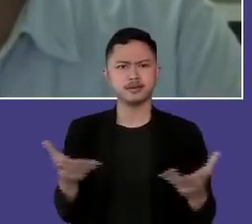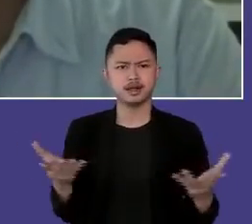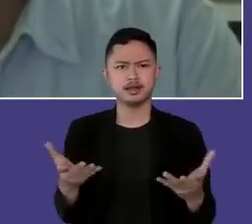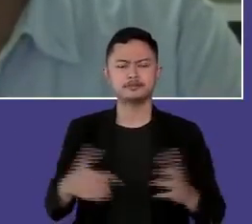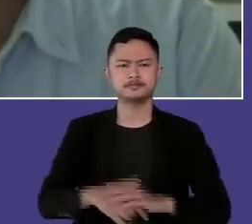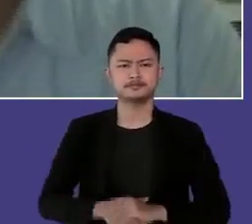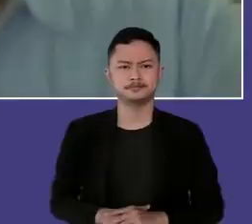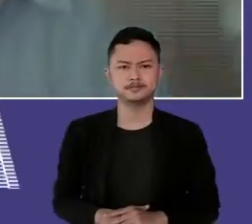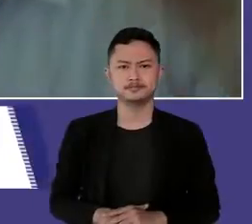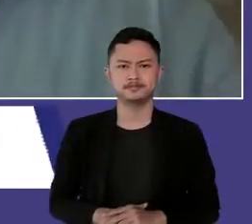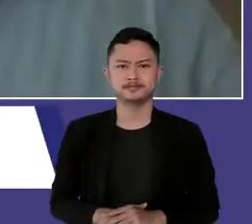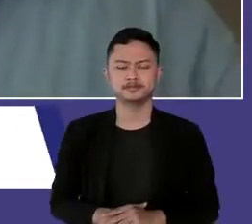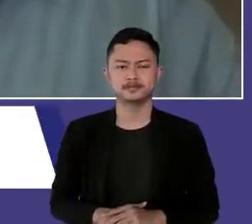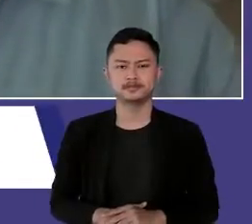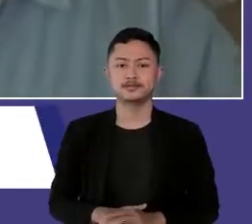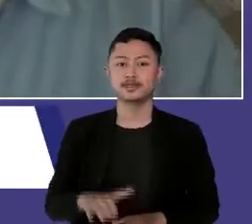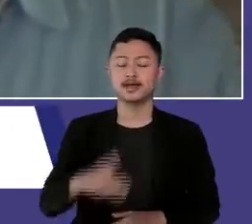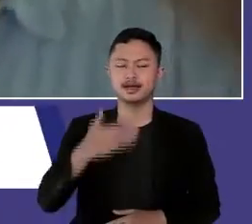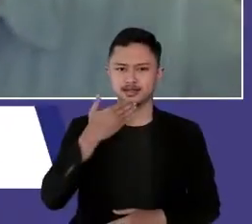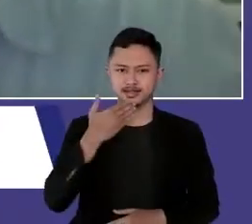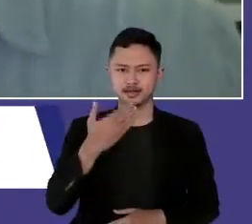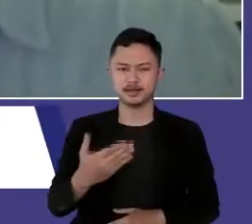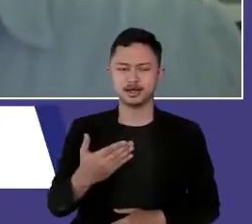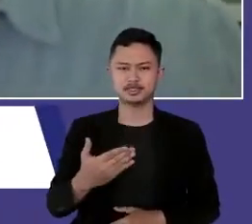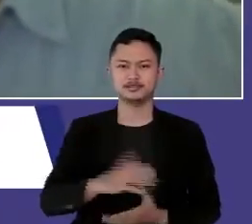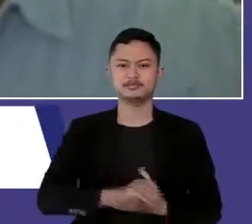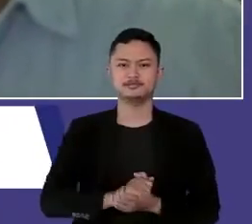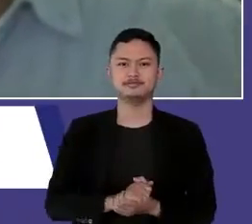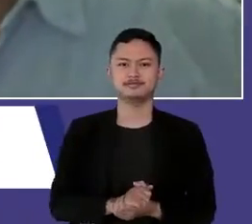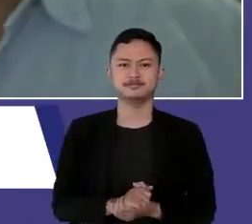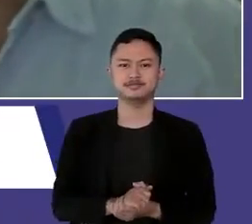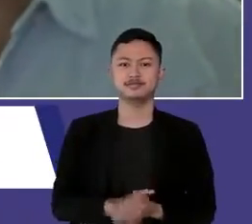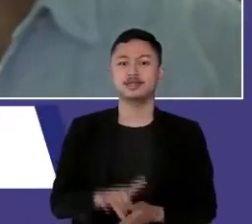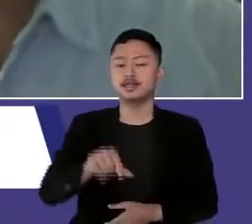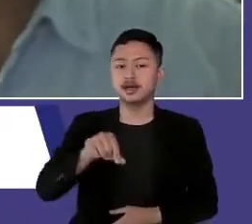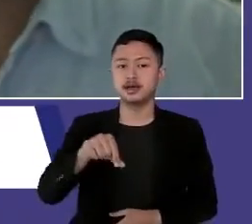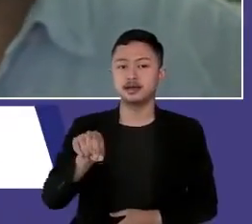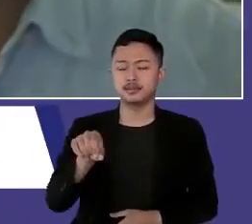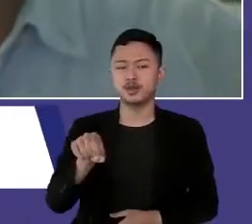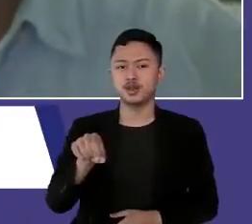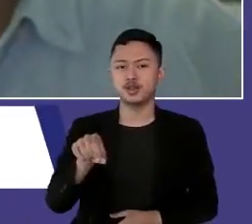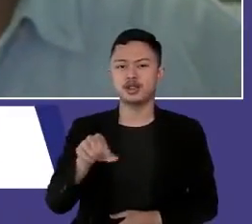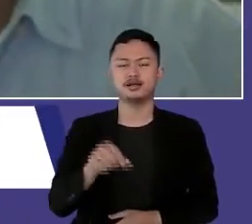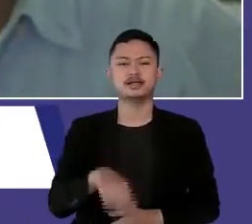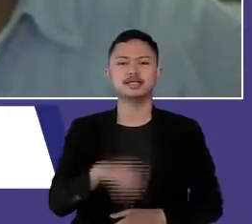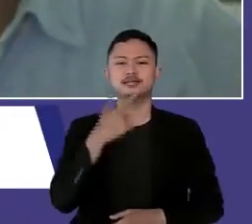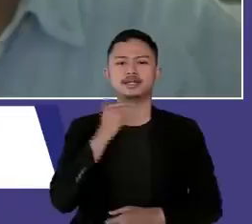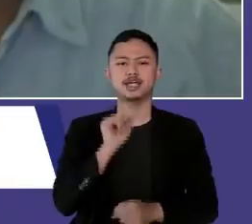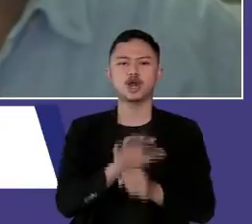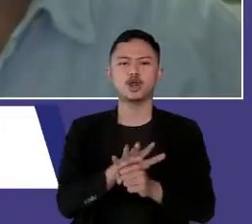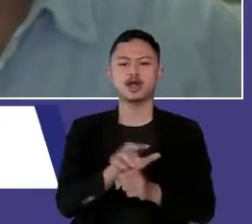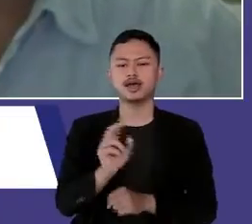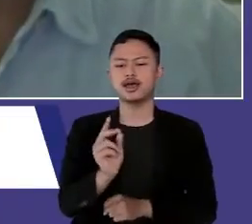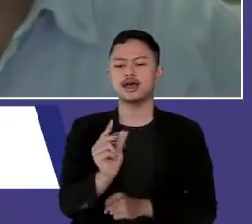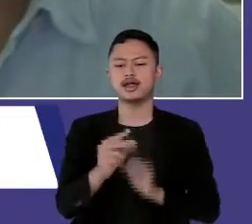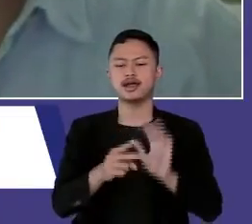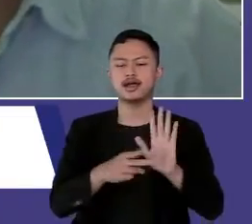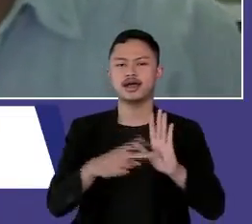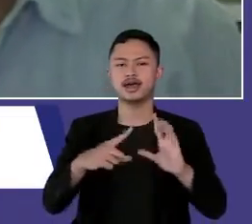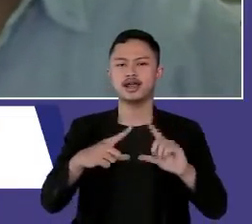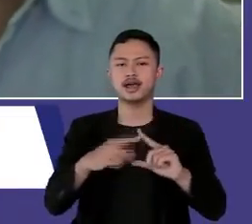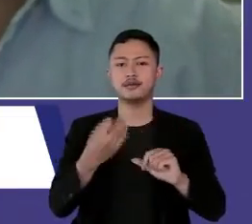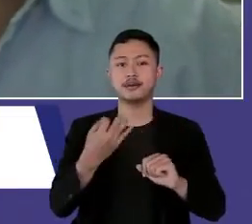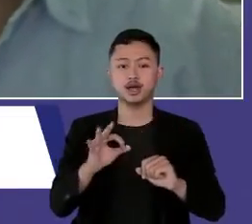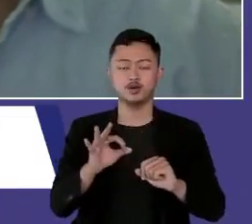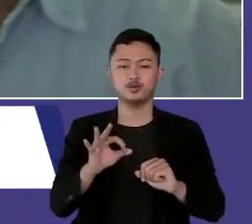Prof Hai Yahoo Terima kasih Mas Boy Jadi pertama memang pikir Serena dan mencari kefir sebagai terus